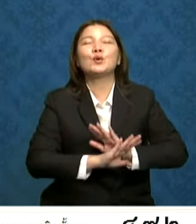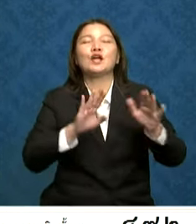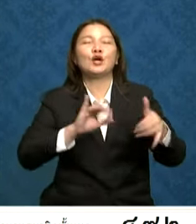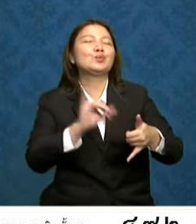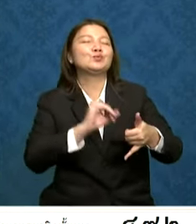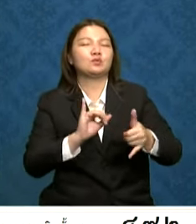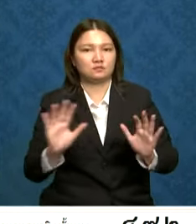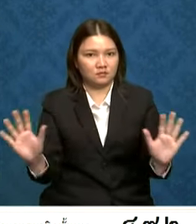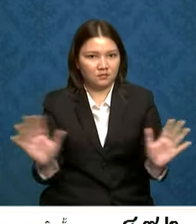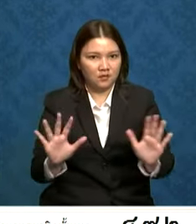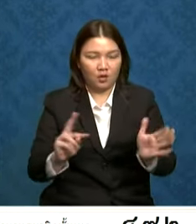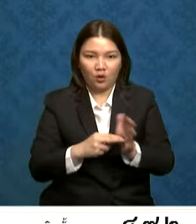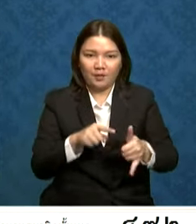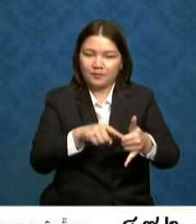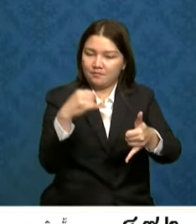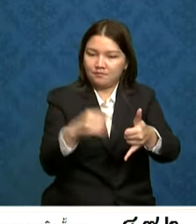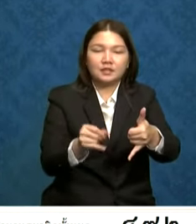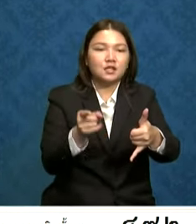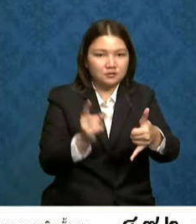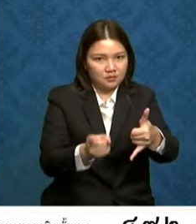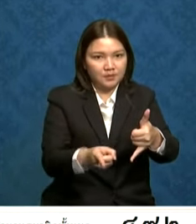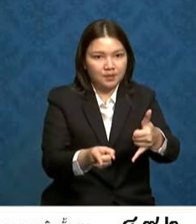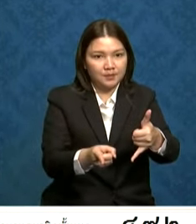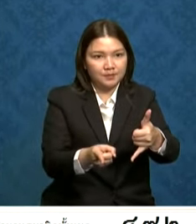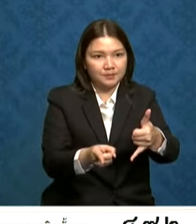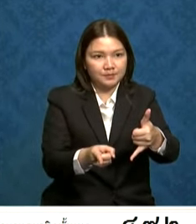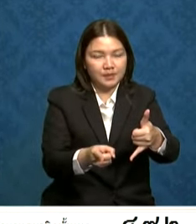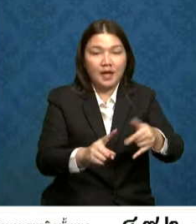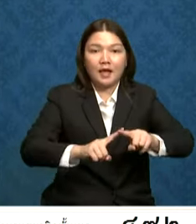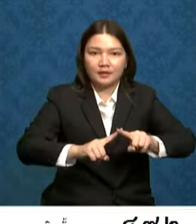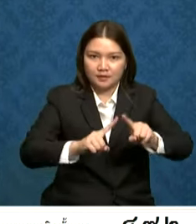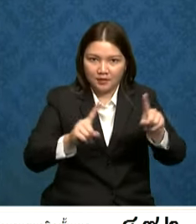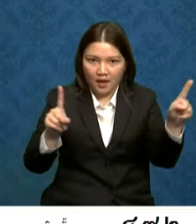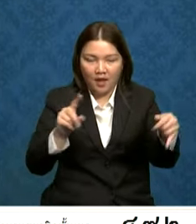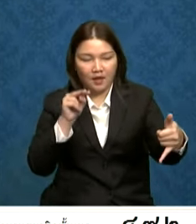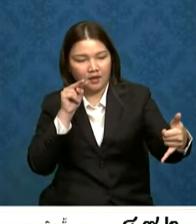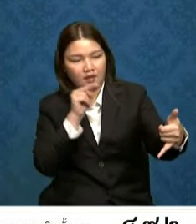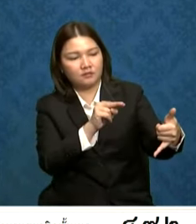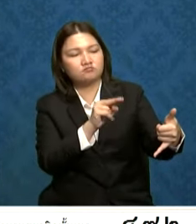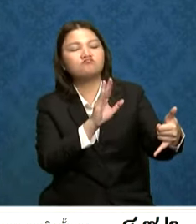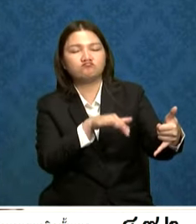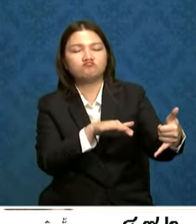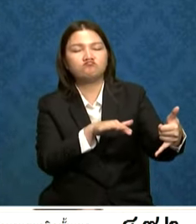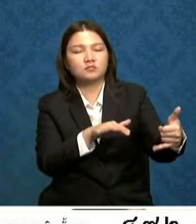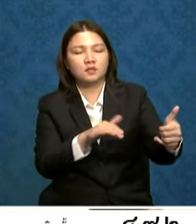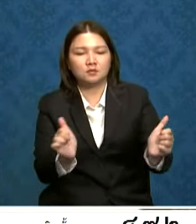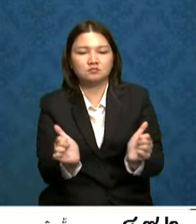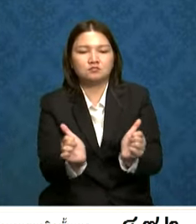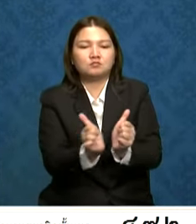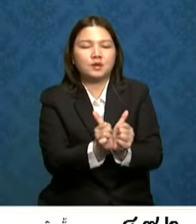กระทำนั้นยังเป็นความผิดตามกฎหมายอยู่เพียงแต่เห็นสมควรให้มีการยกเว้นความรับ